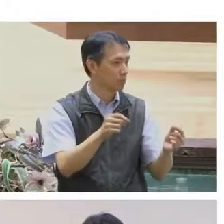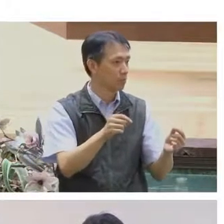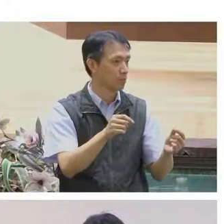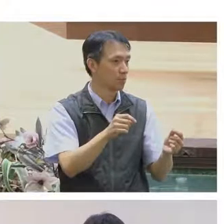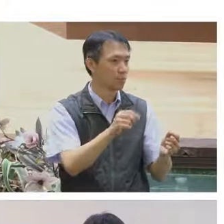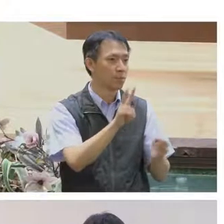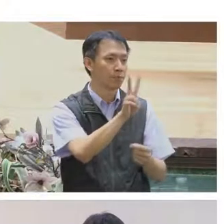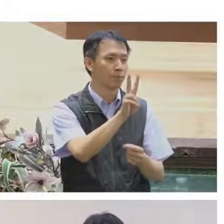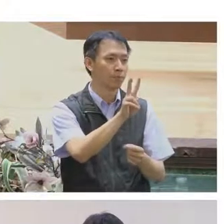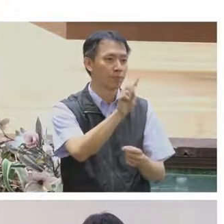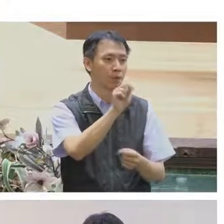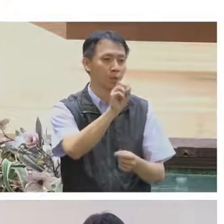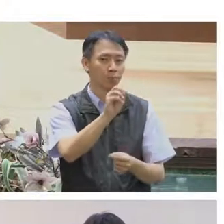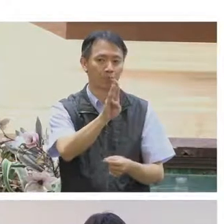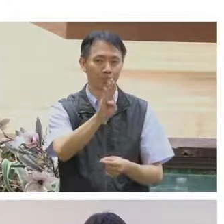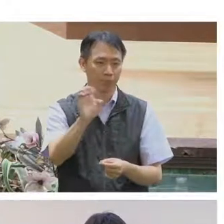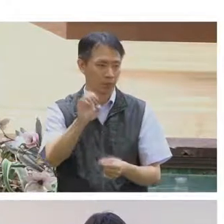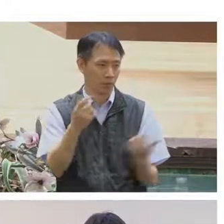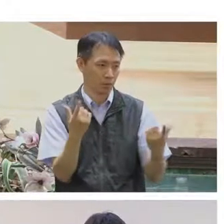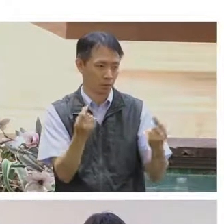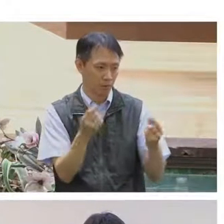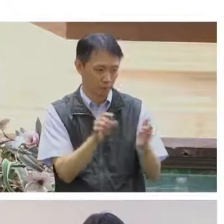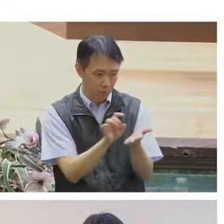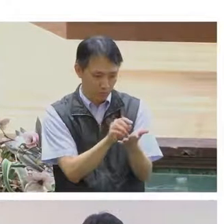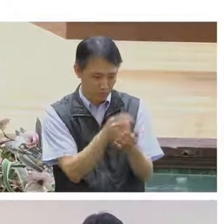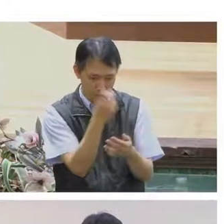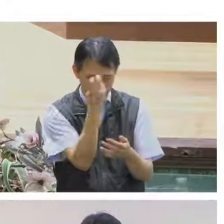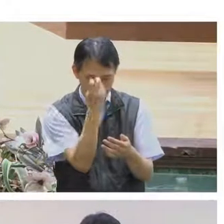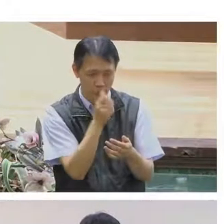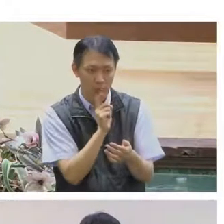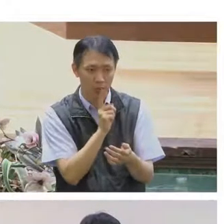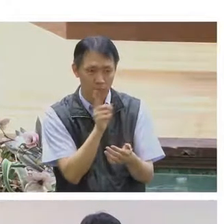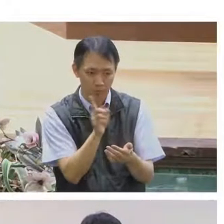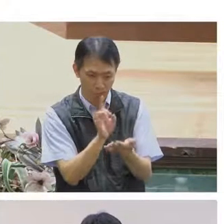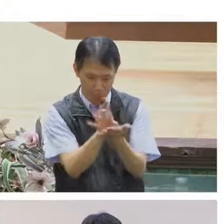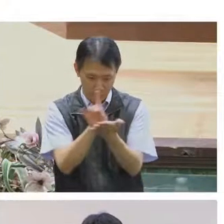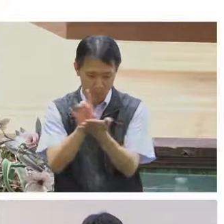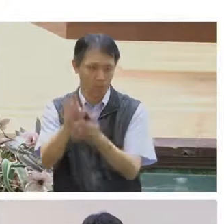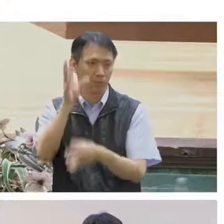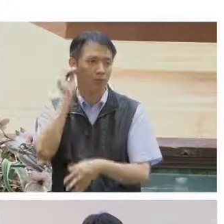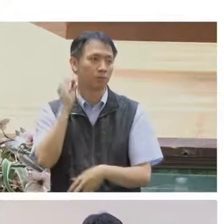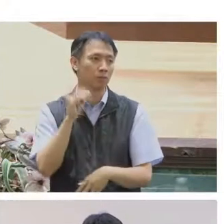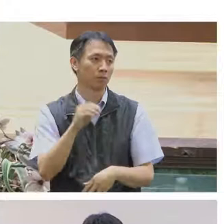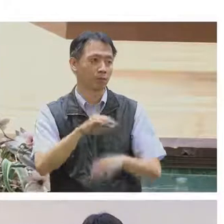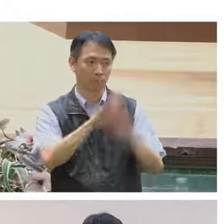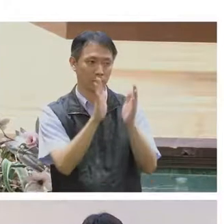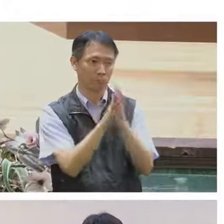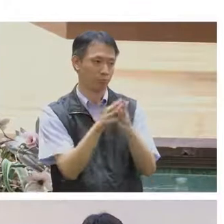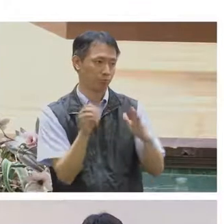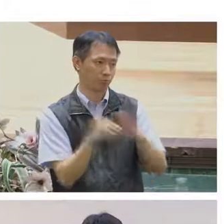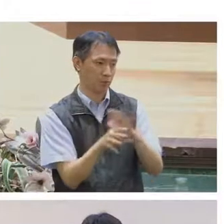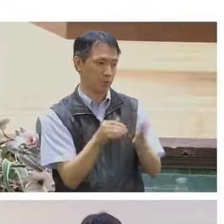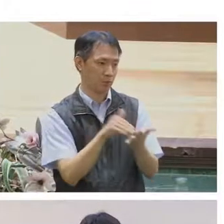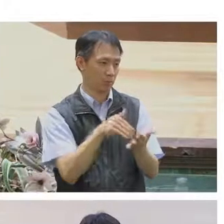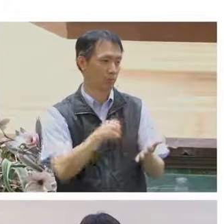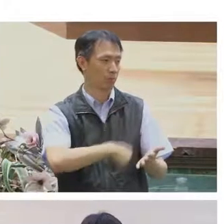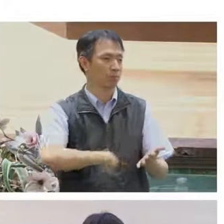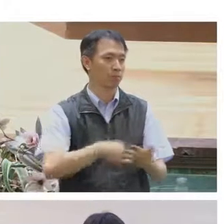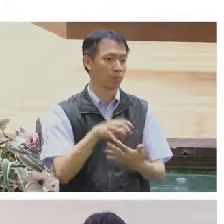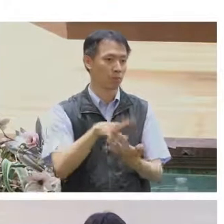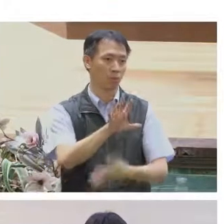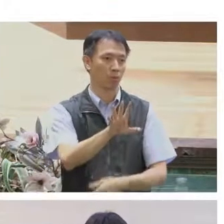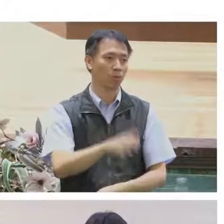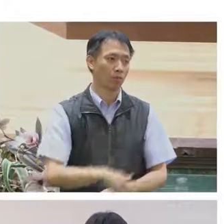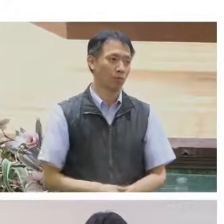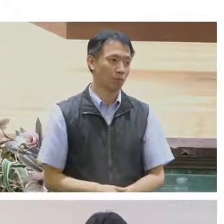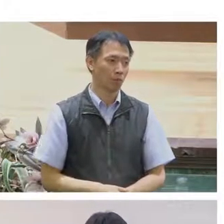VTuber 的那个虚拟主播部分，它也是一样会有言论审查部分。那这些东西都已经深深的在我们的整个体系里面。那台